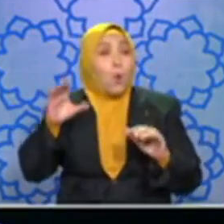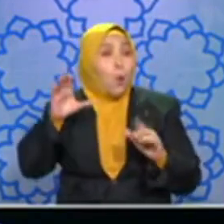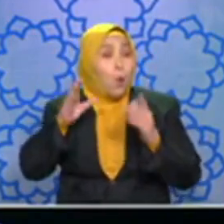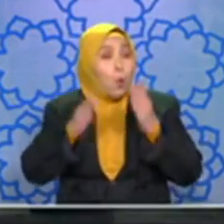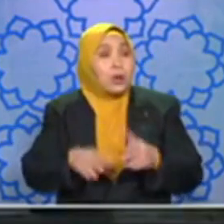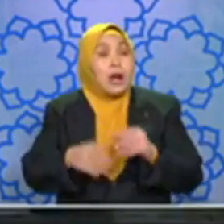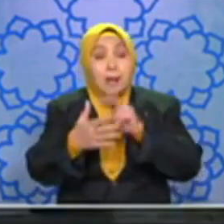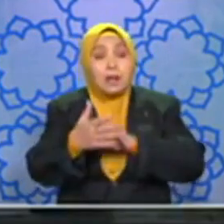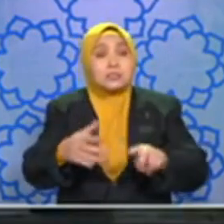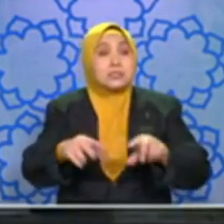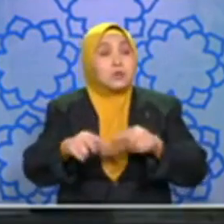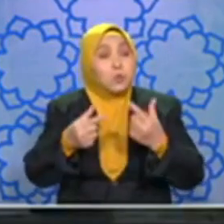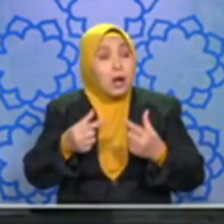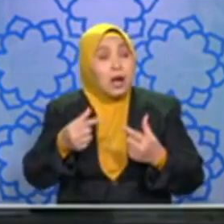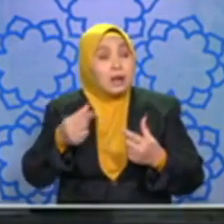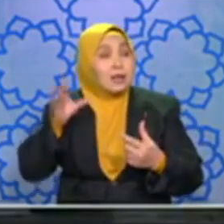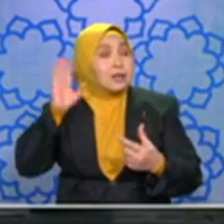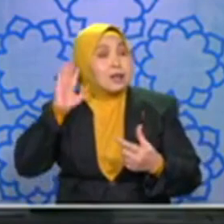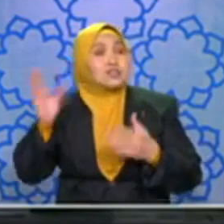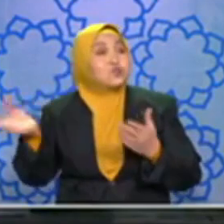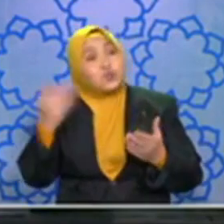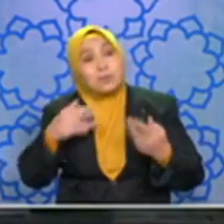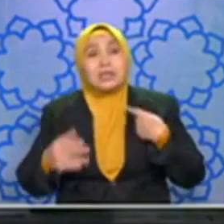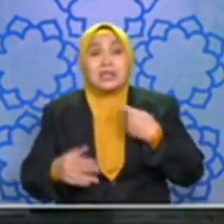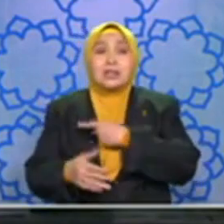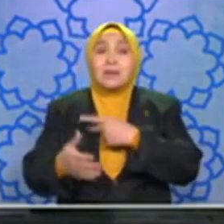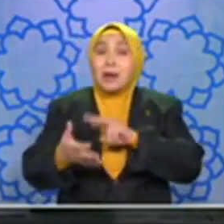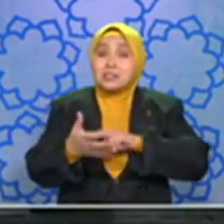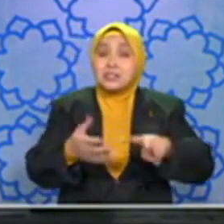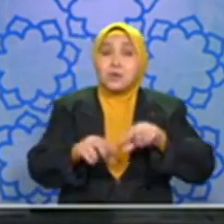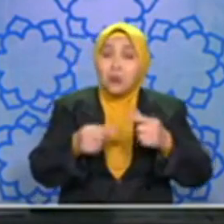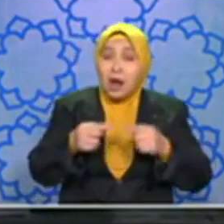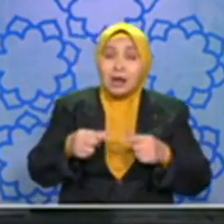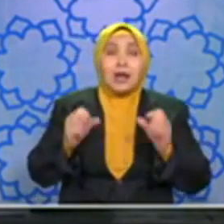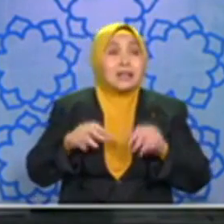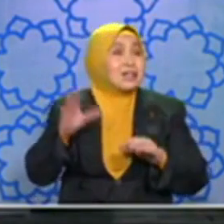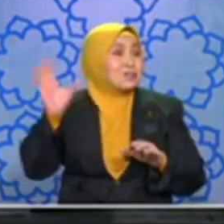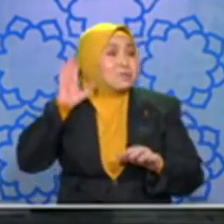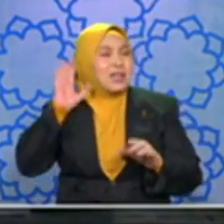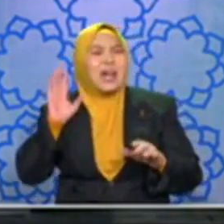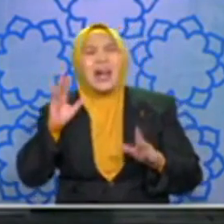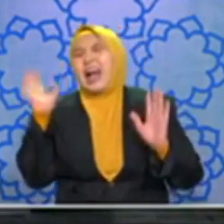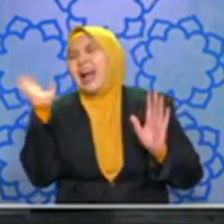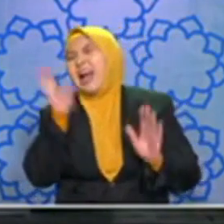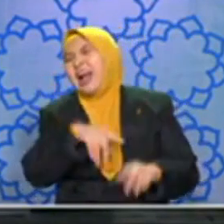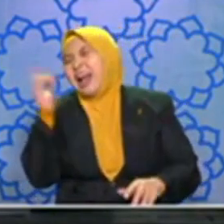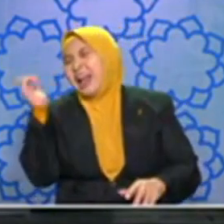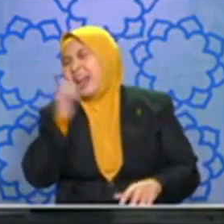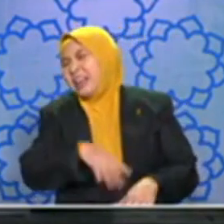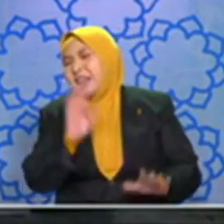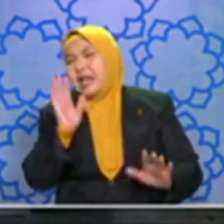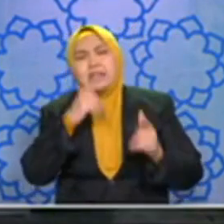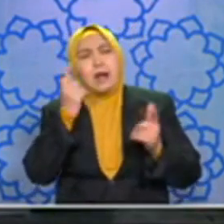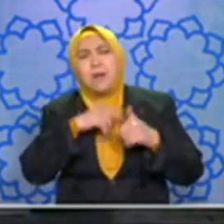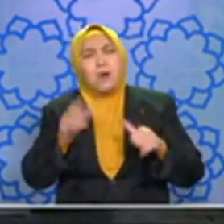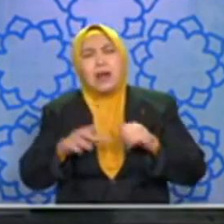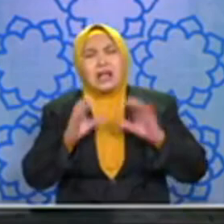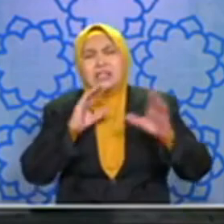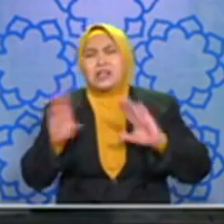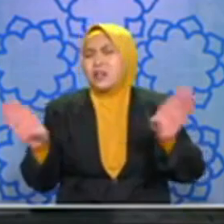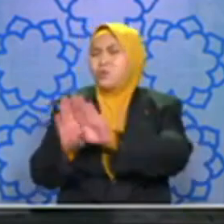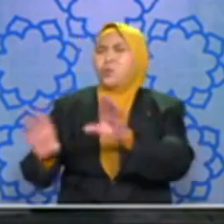bagi tuan-tuan suka bila kita jom kita baca Quran, semua nak dengar, kan? Ada orang, alah tak payahlah. Janganlah kita borak benda lainlah, topik